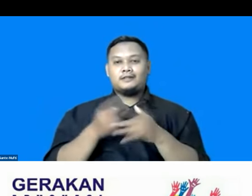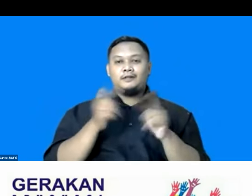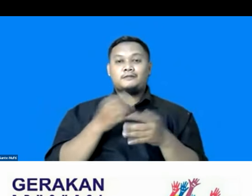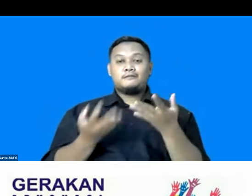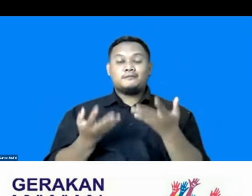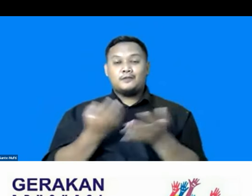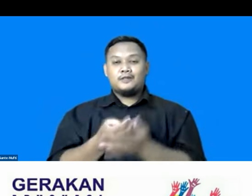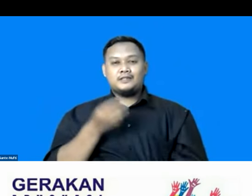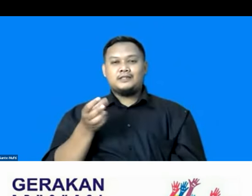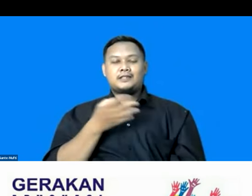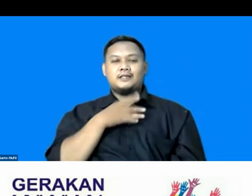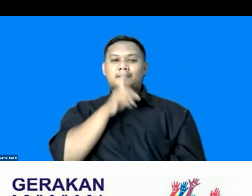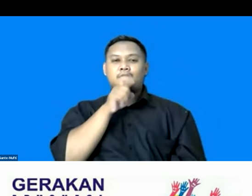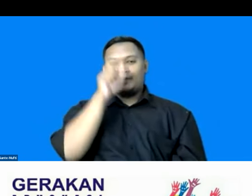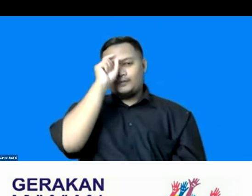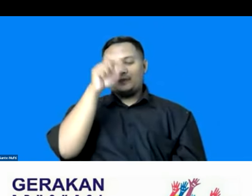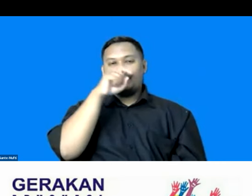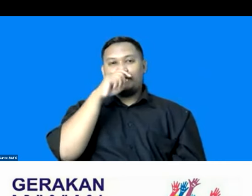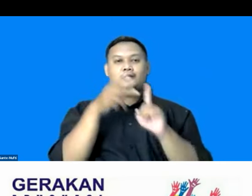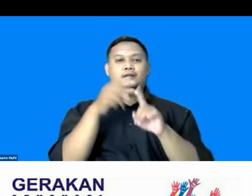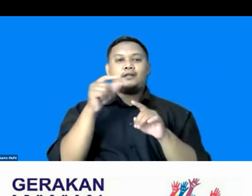mungkin sedikit aja pertanyaan untuk Pak Herson.